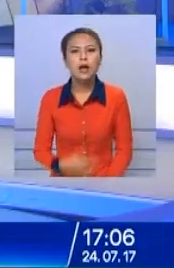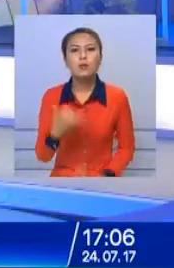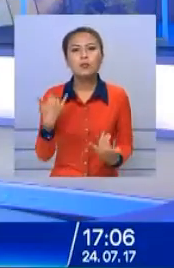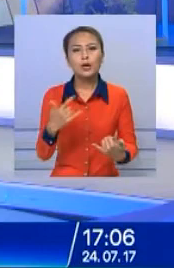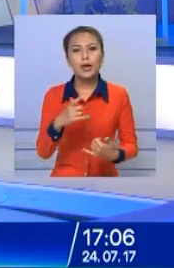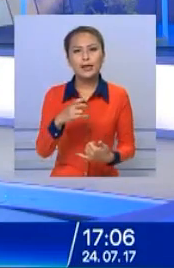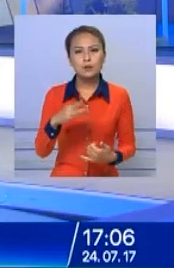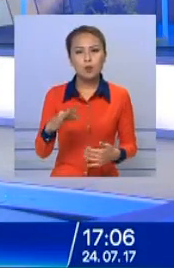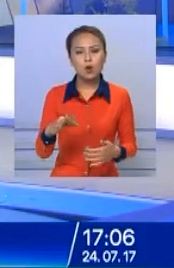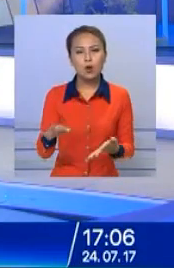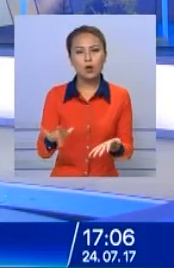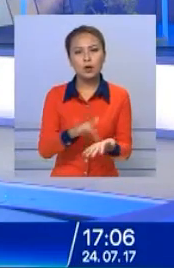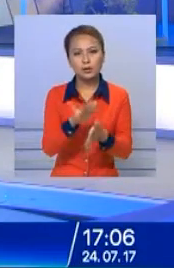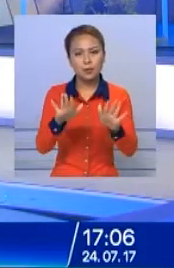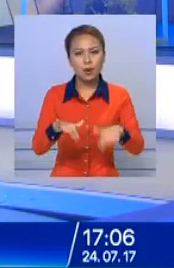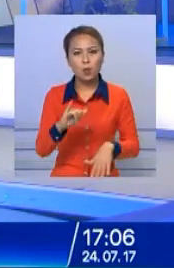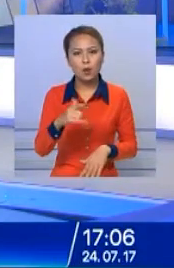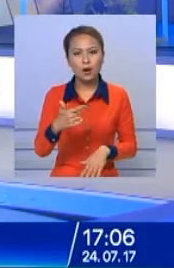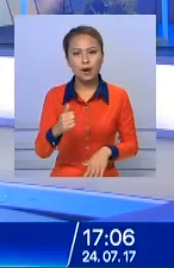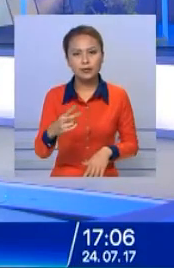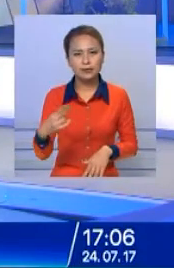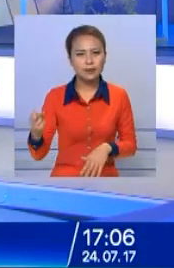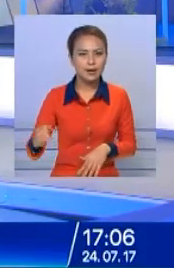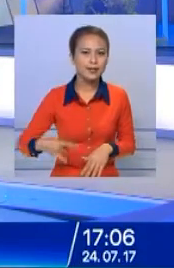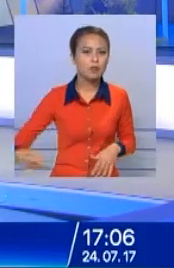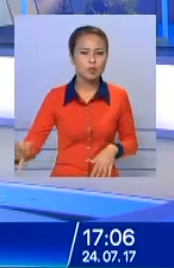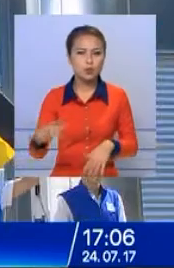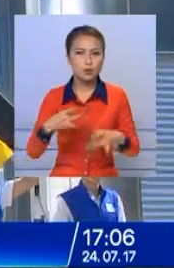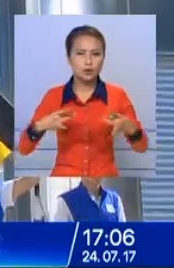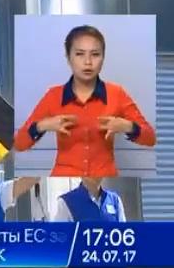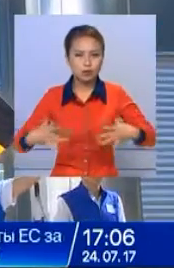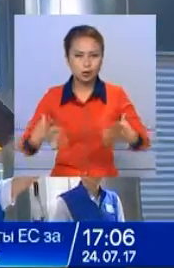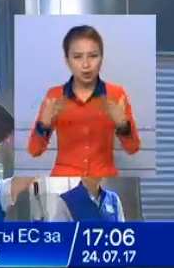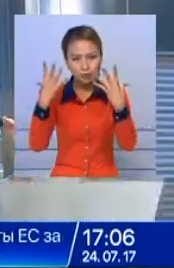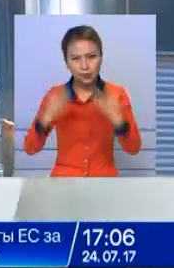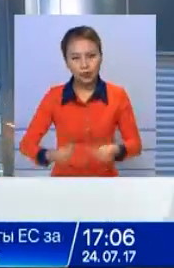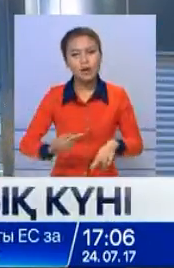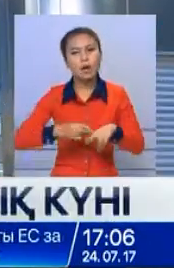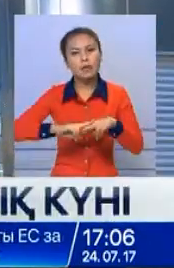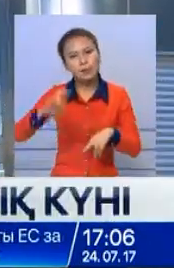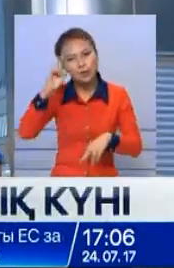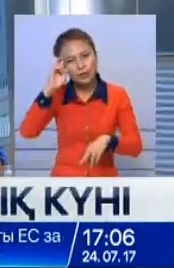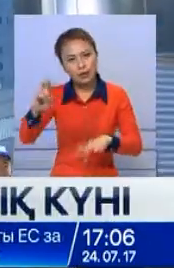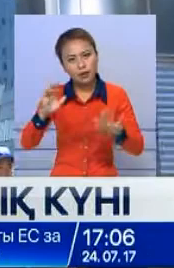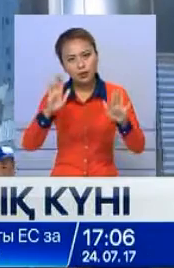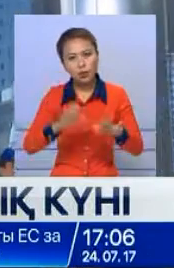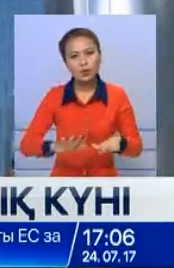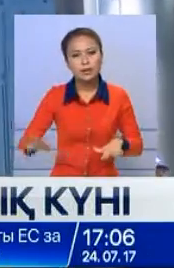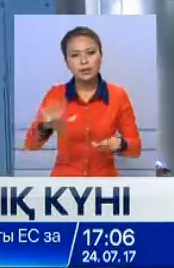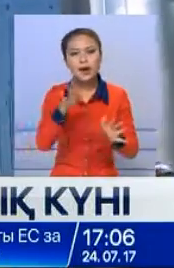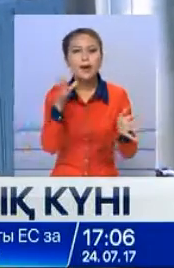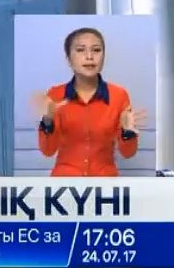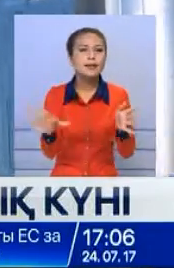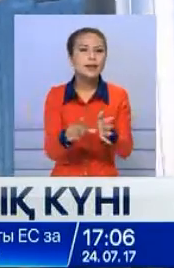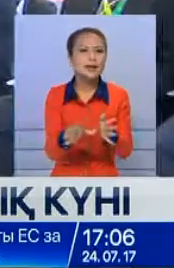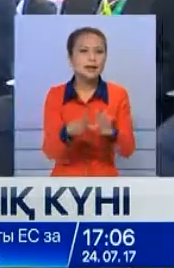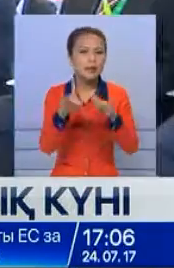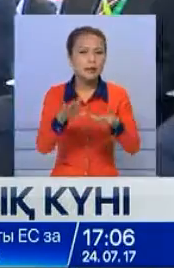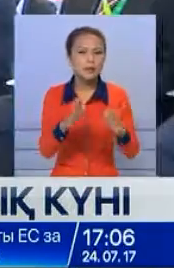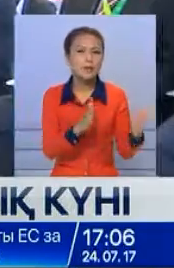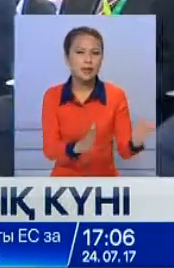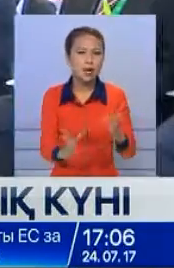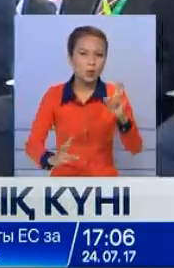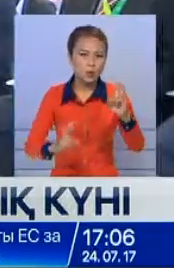Бүгін Экспо қалашығында Уганда Республикасының ұлттық күні аталып өтті. Бұл мемлекет құрлықтың шығыс бөлігінде орналасқан.